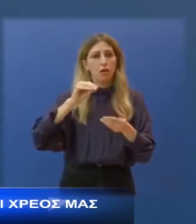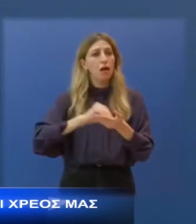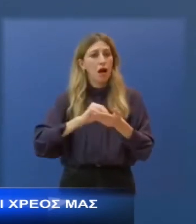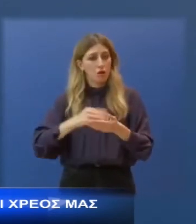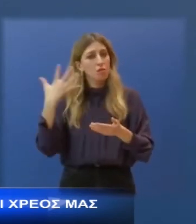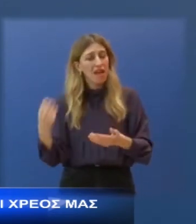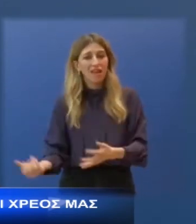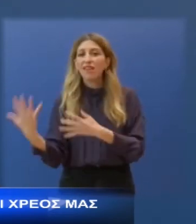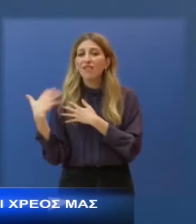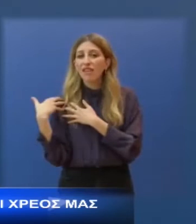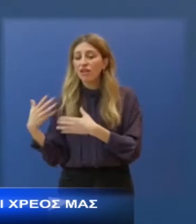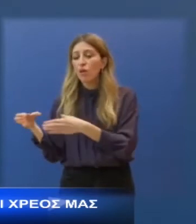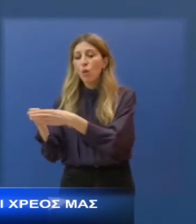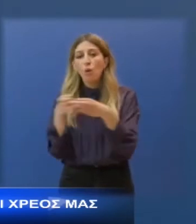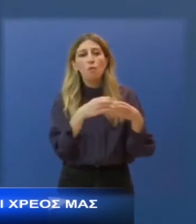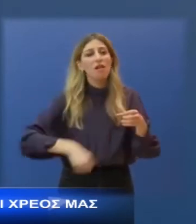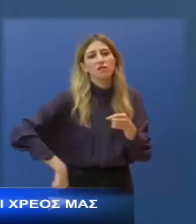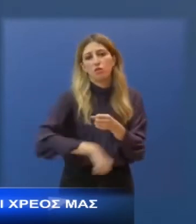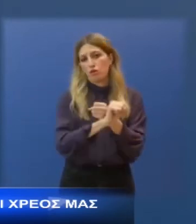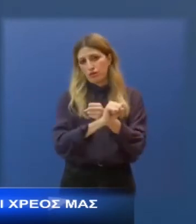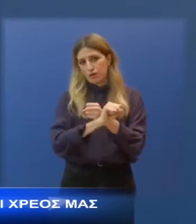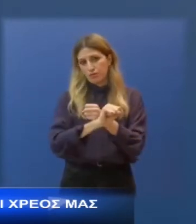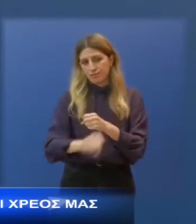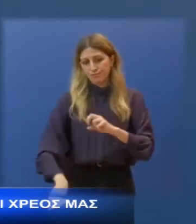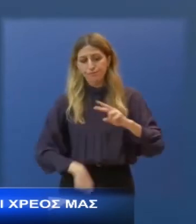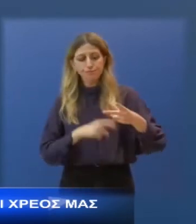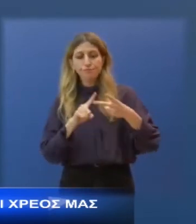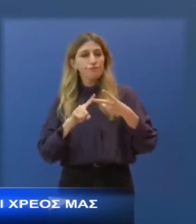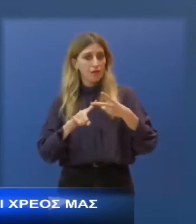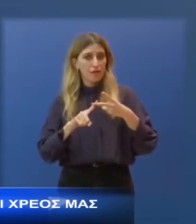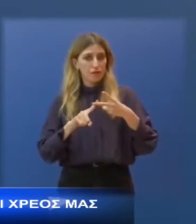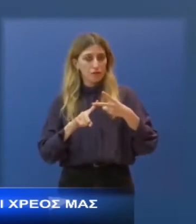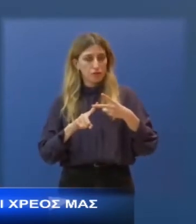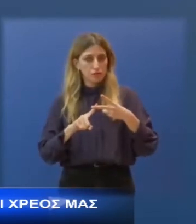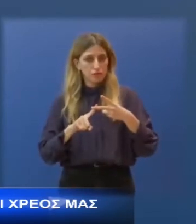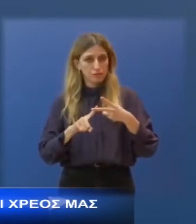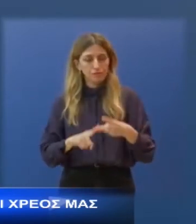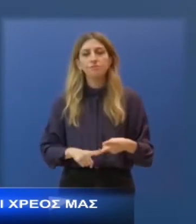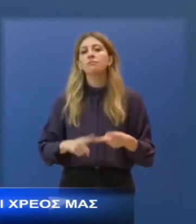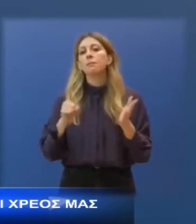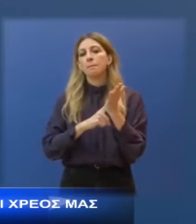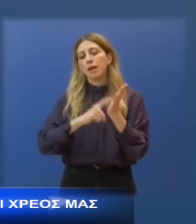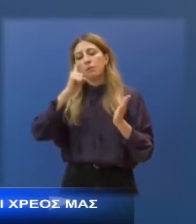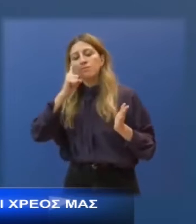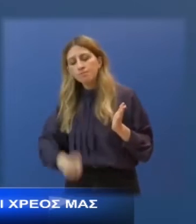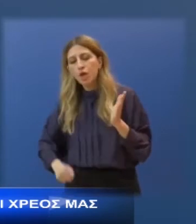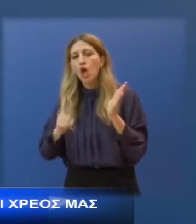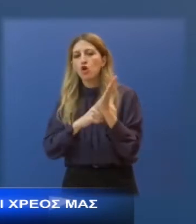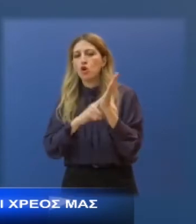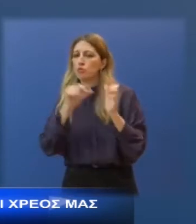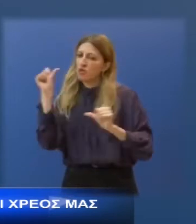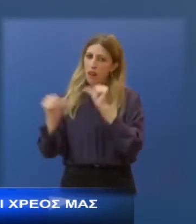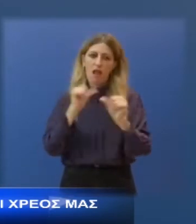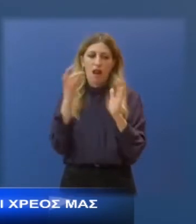πραγματικών ευθυνών των ΠΑΕ στη λειτουργία αυτή. Δεύτερον, στις αναγκαίες προσαρμογές του ποινικού κώδικα. Και τρίτον,